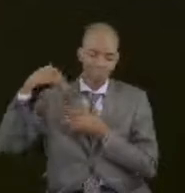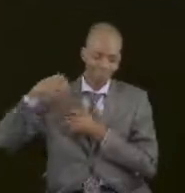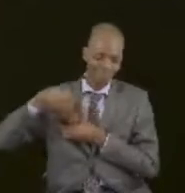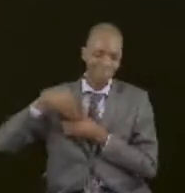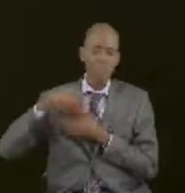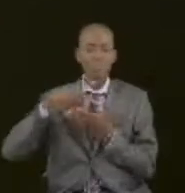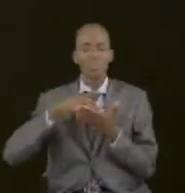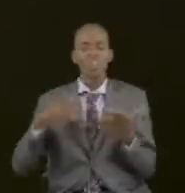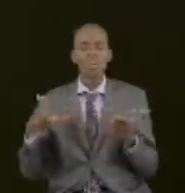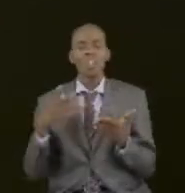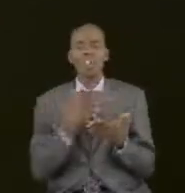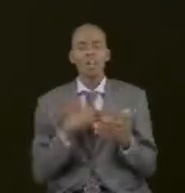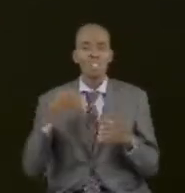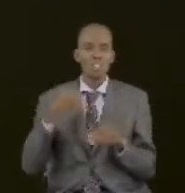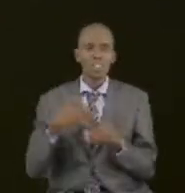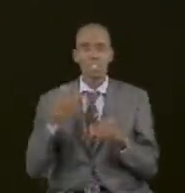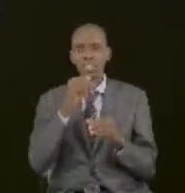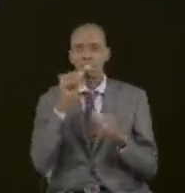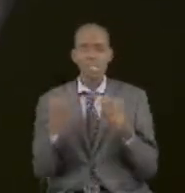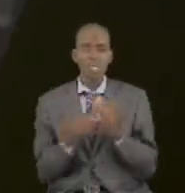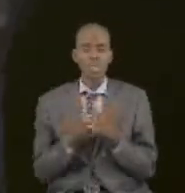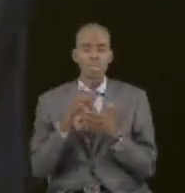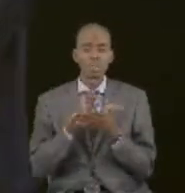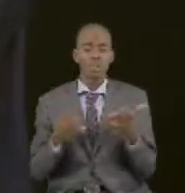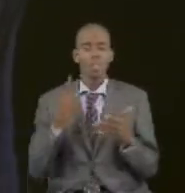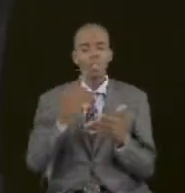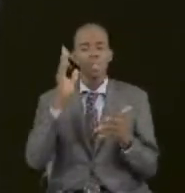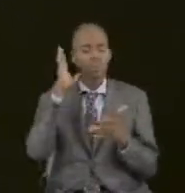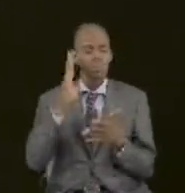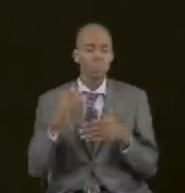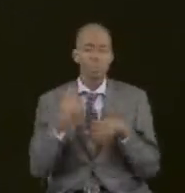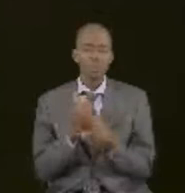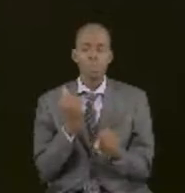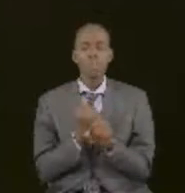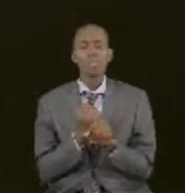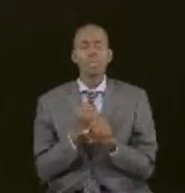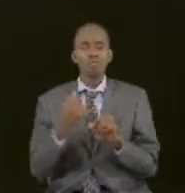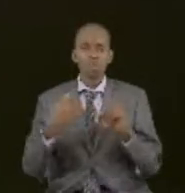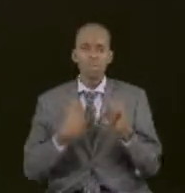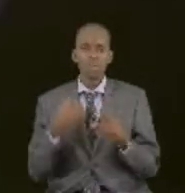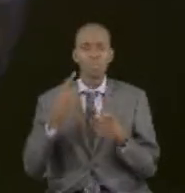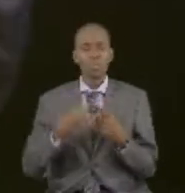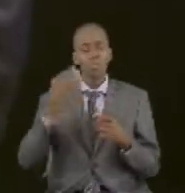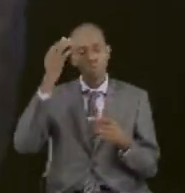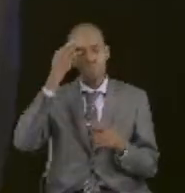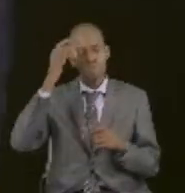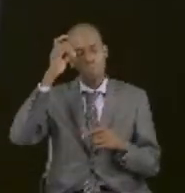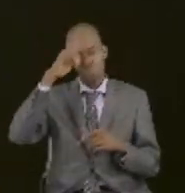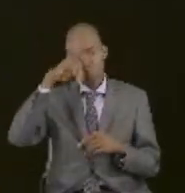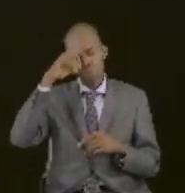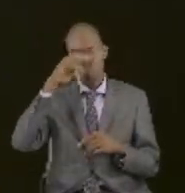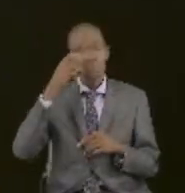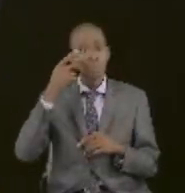coeur et dans la vérité de coeur et dit faire de pénétrer la sagesse aux donneurs de moi